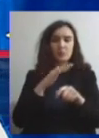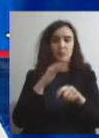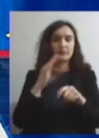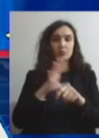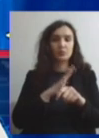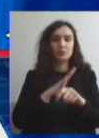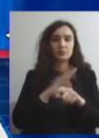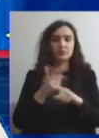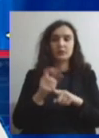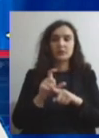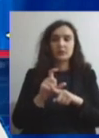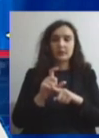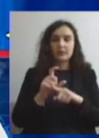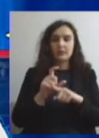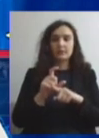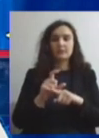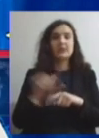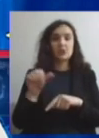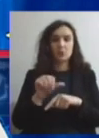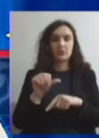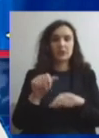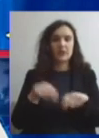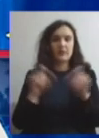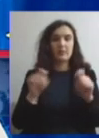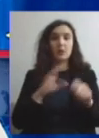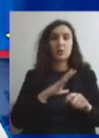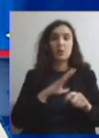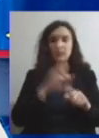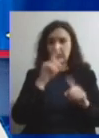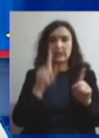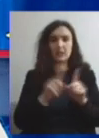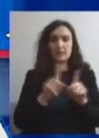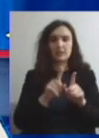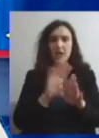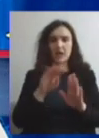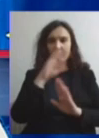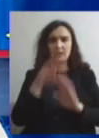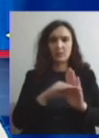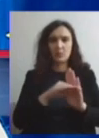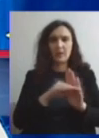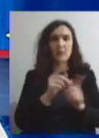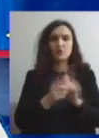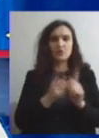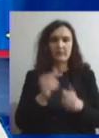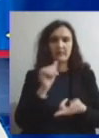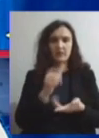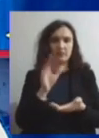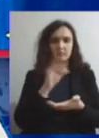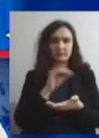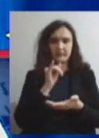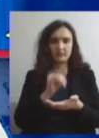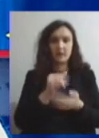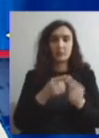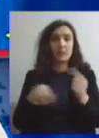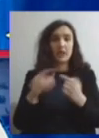ძალიან ცუდი დარღვევები, რომლებიც თითქმის არ ექვემდებარებოდა გამოსწორებას. ისინი მაქსიმალურად ამ